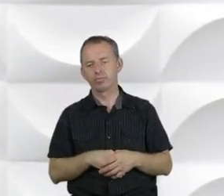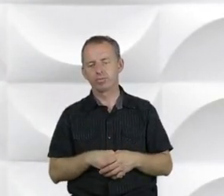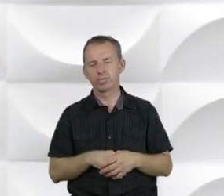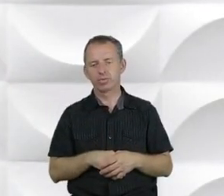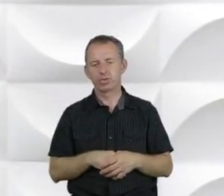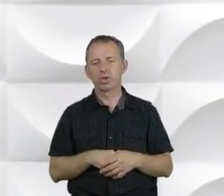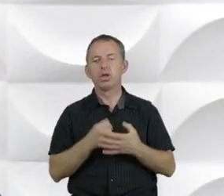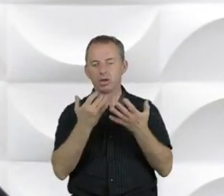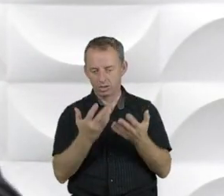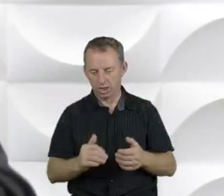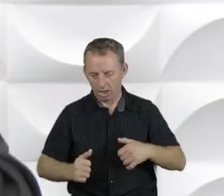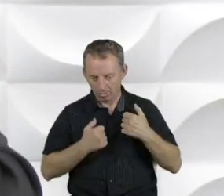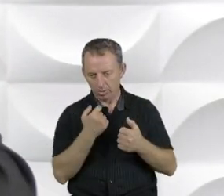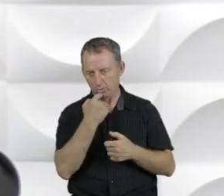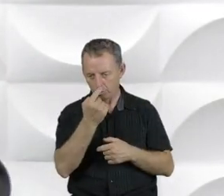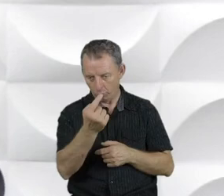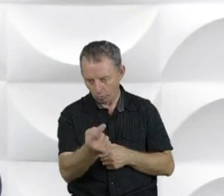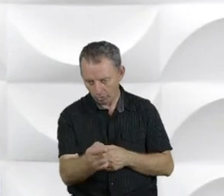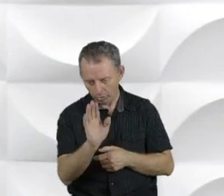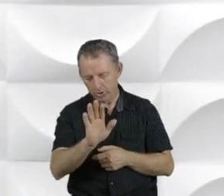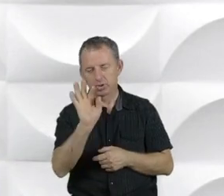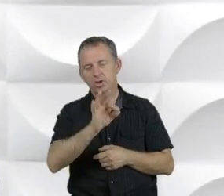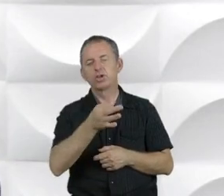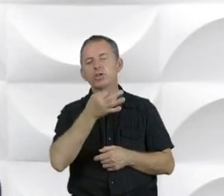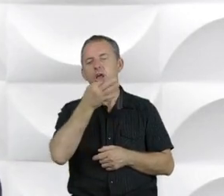Ja chciałbym mówić, że będzie jeszcze lepiej.